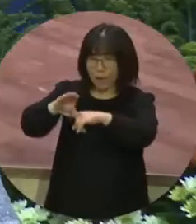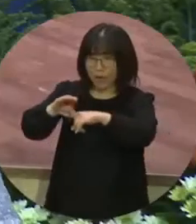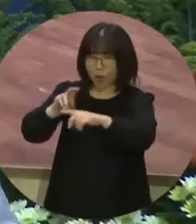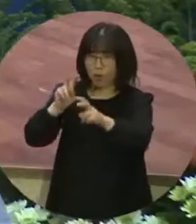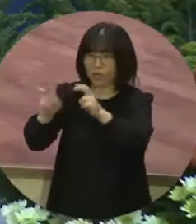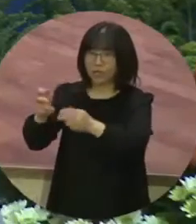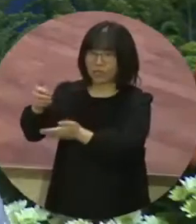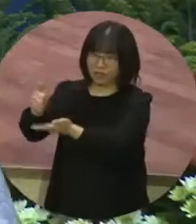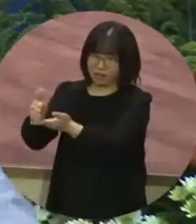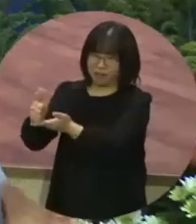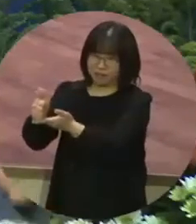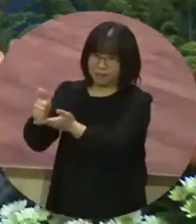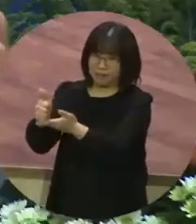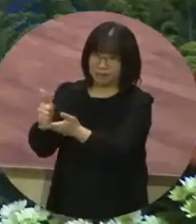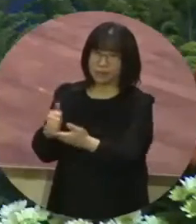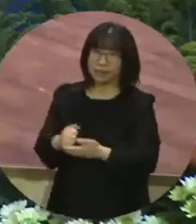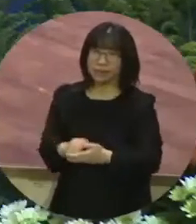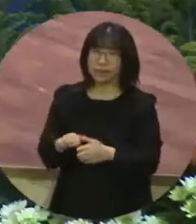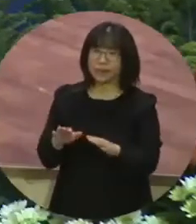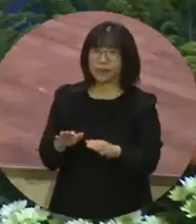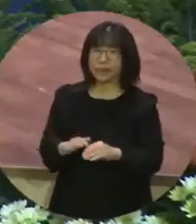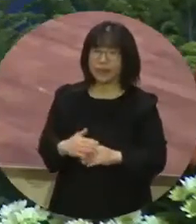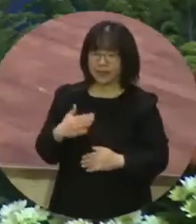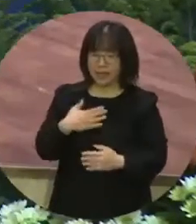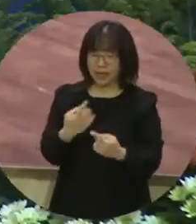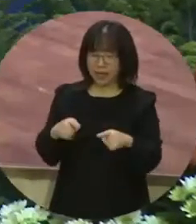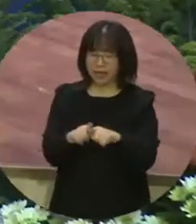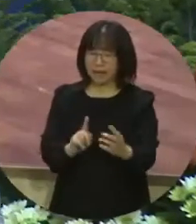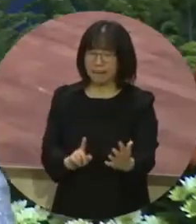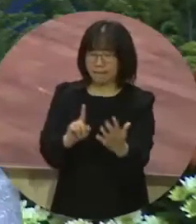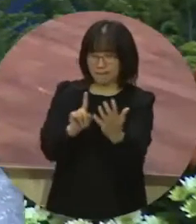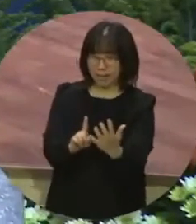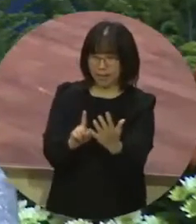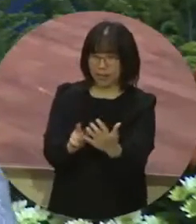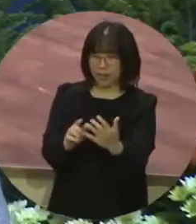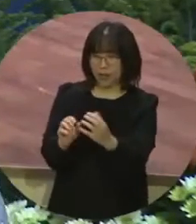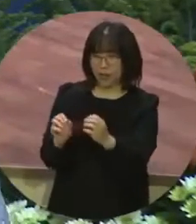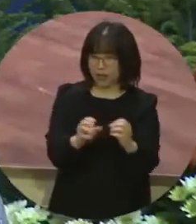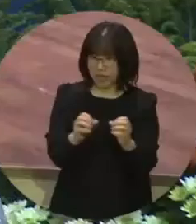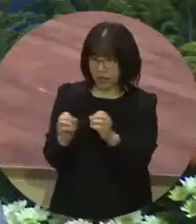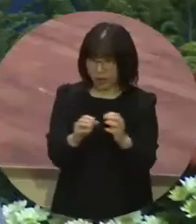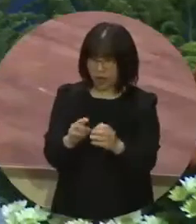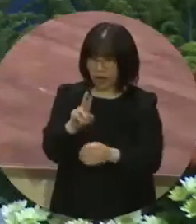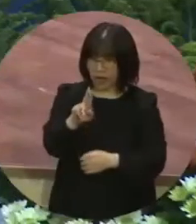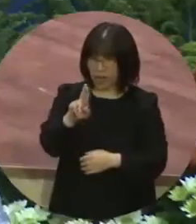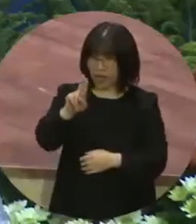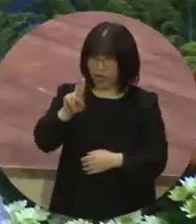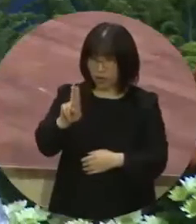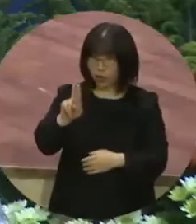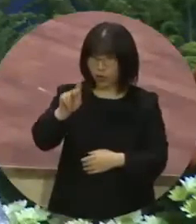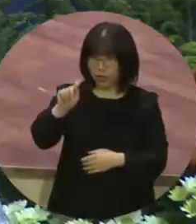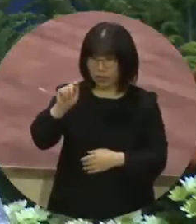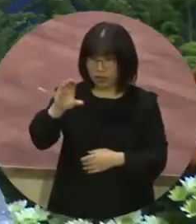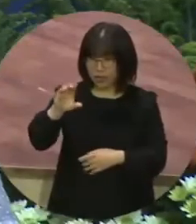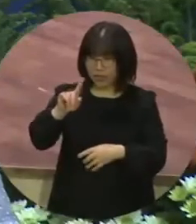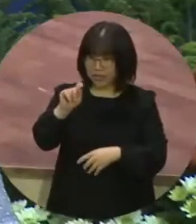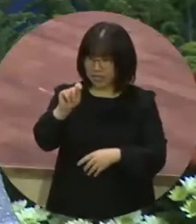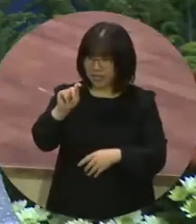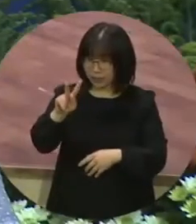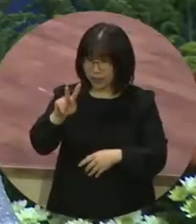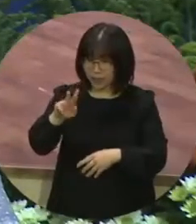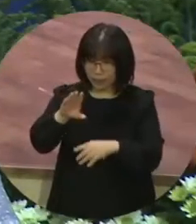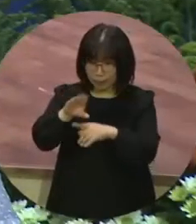방송 이정은 장모님하고 오늘 다 와가지고 같이 의논을 했어요. 우리 RTG처럼 24시간